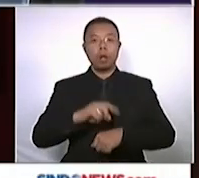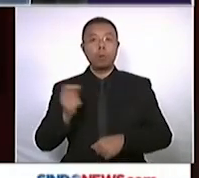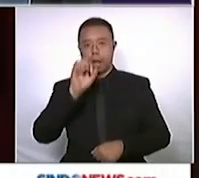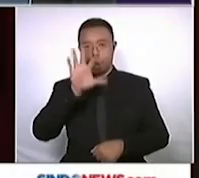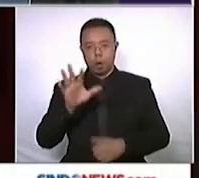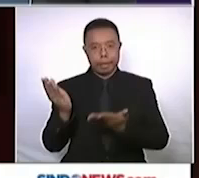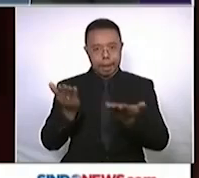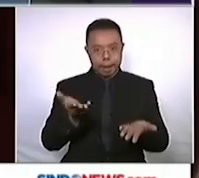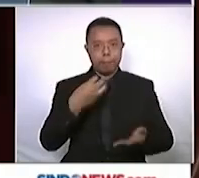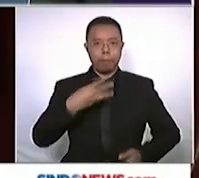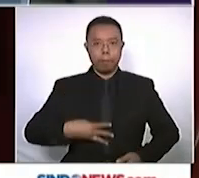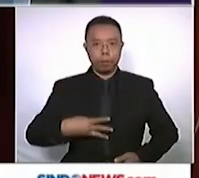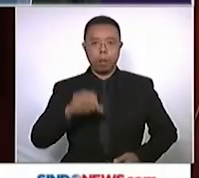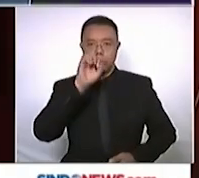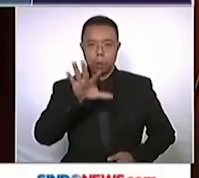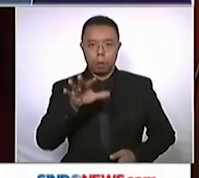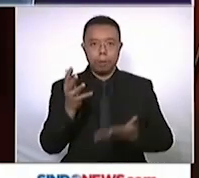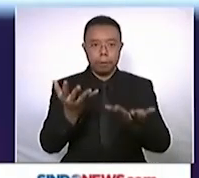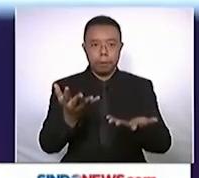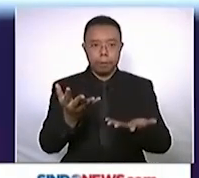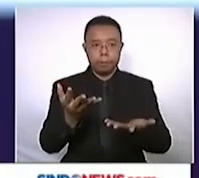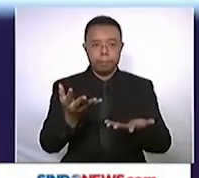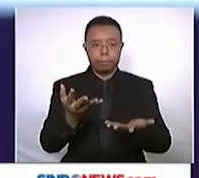ketika Bapak mulai berbicara. Silakan.